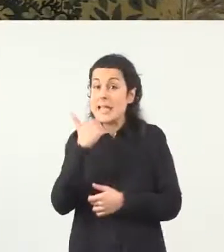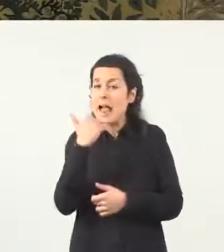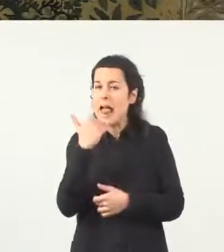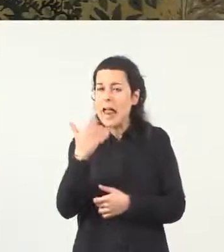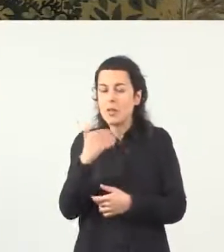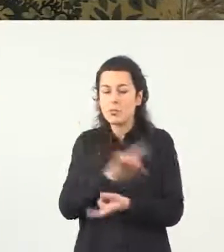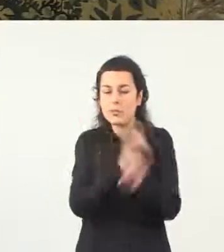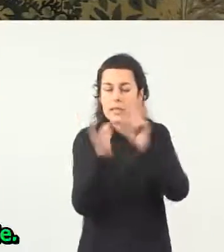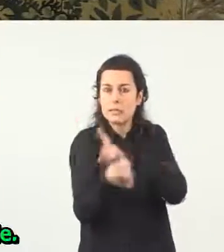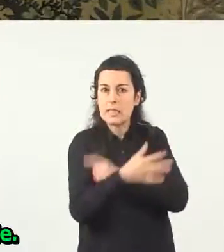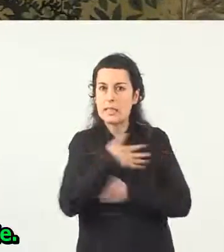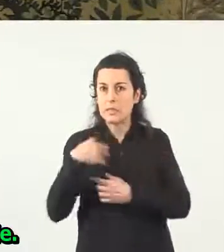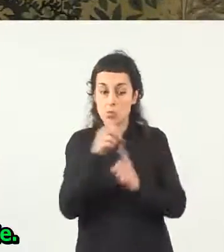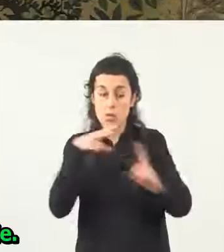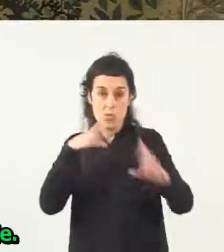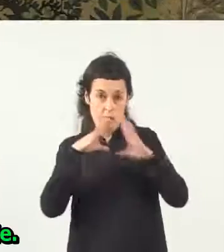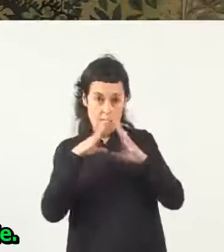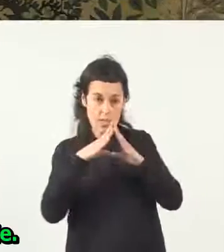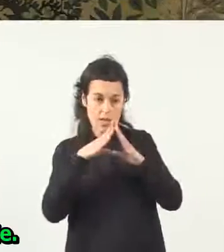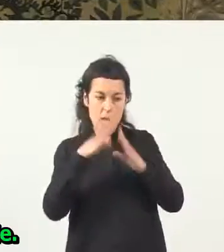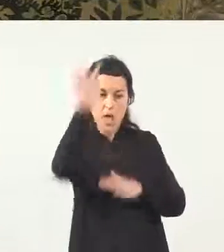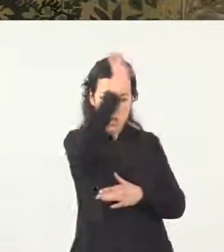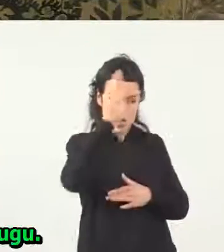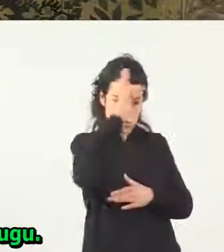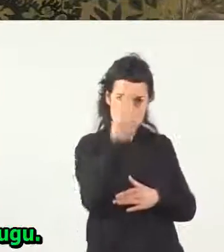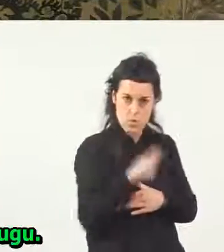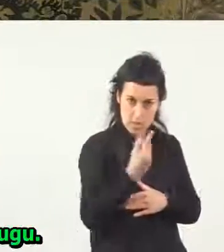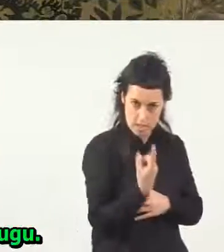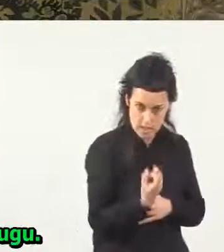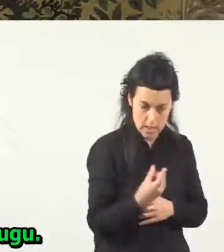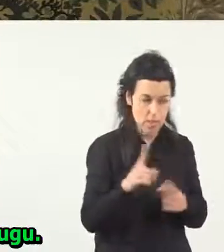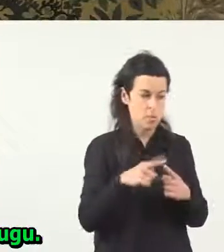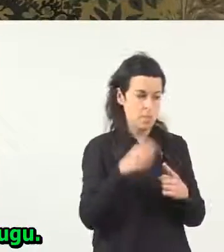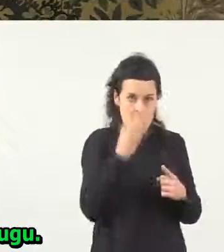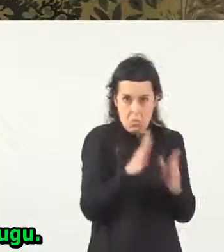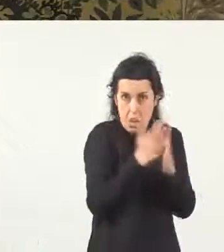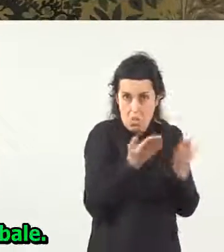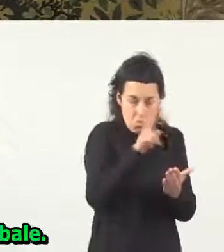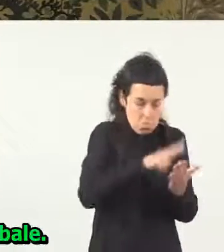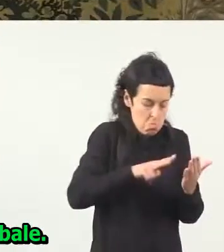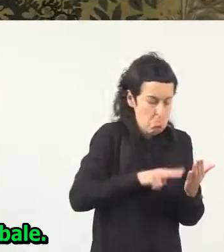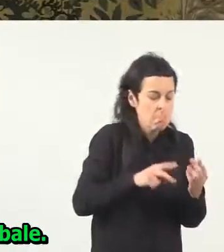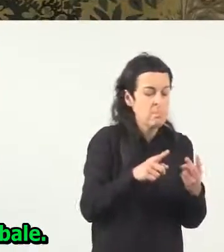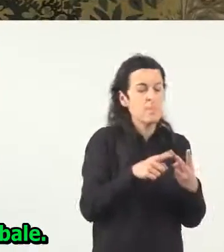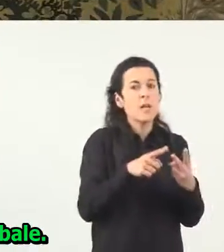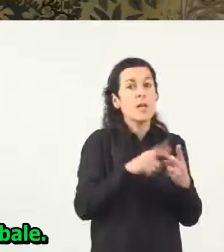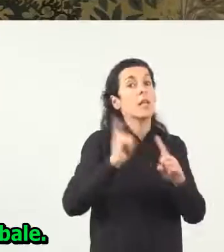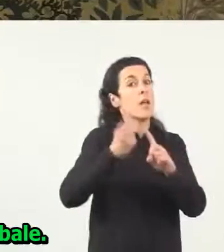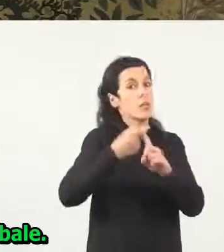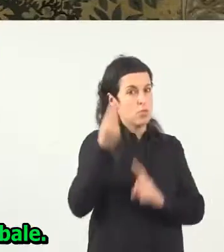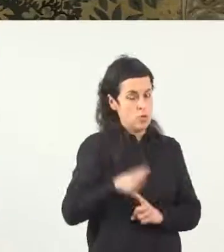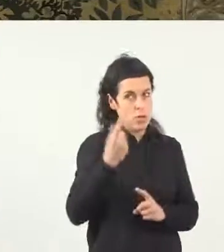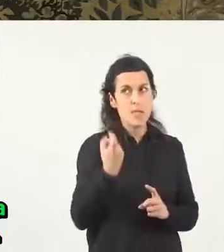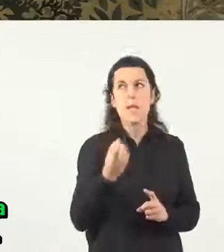ikuspegi feministatik, euki behar ditugu teoria onak, bale. Hori iroa liburuetan topatzen ditugu. Euki behar ditugu diagnostiko